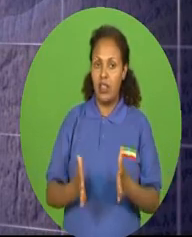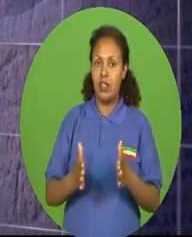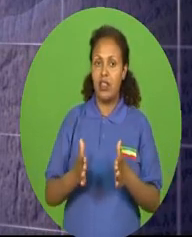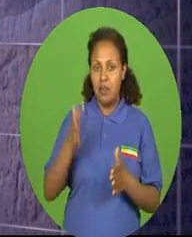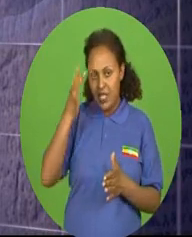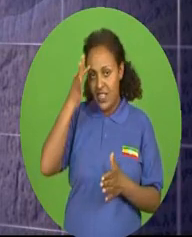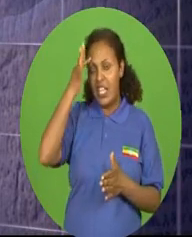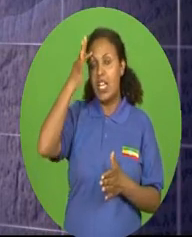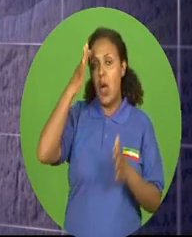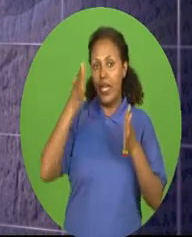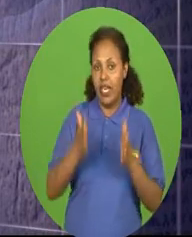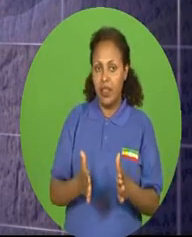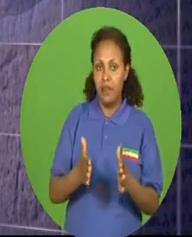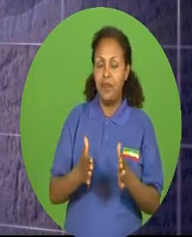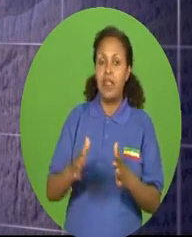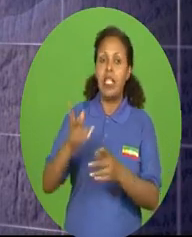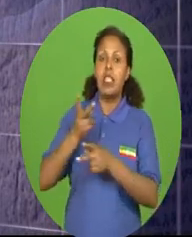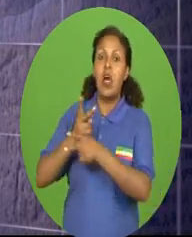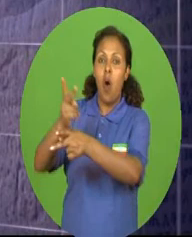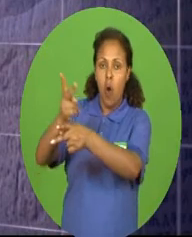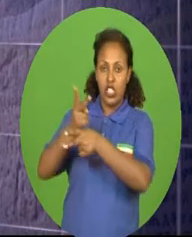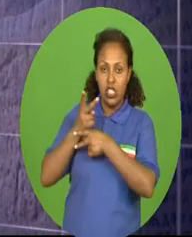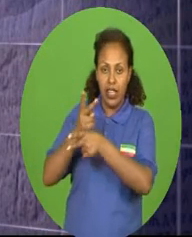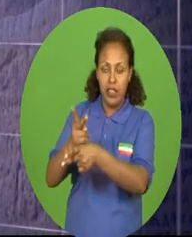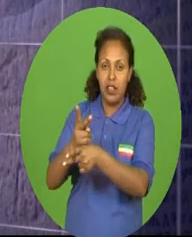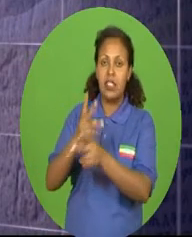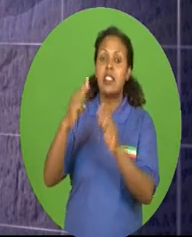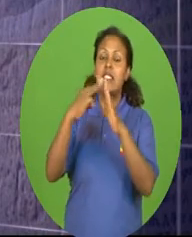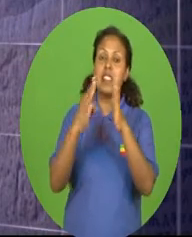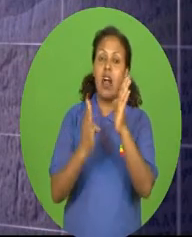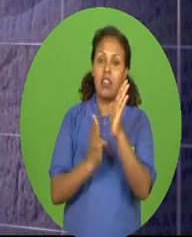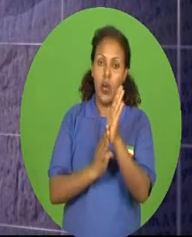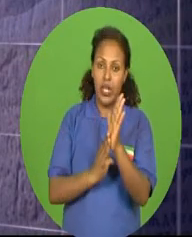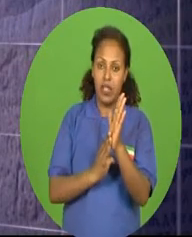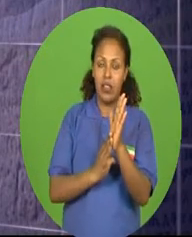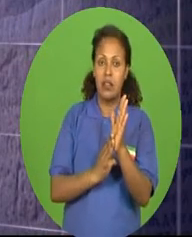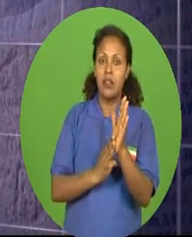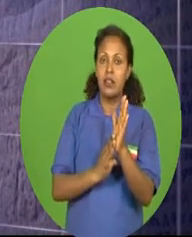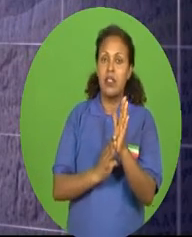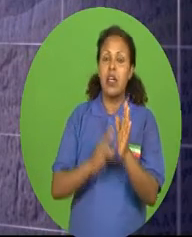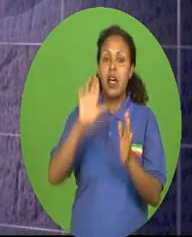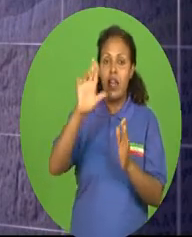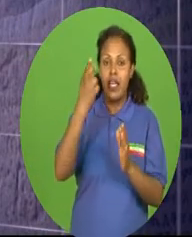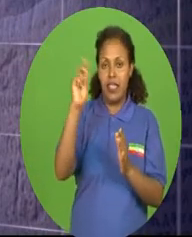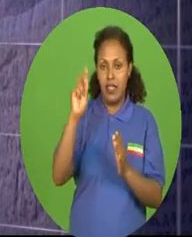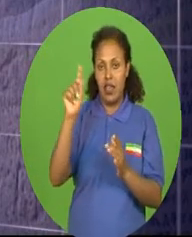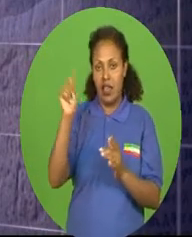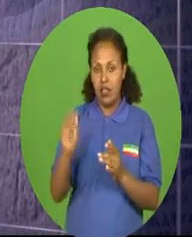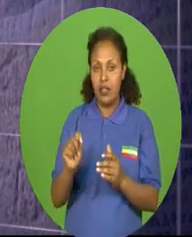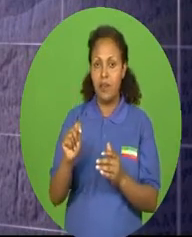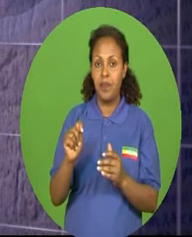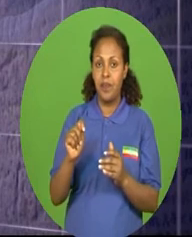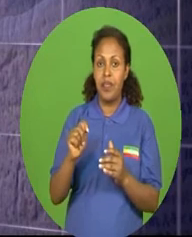ሰብአዊነት፣ ዘፈቀዳዊነት፣ ተዋዋሽነት፣ ስርዓታዊነት፣